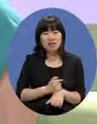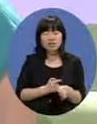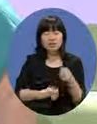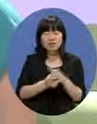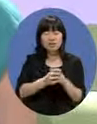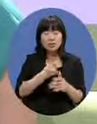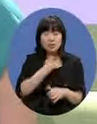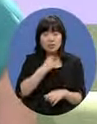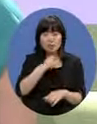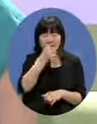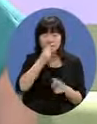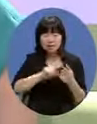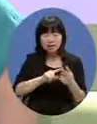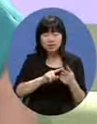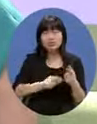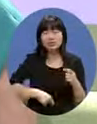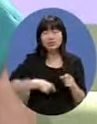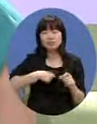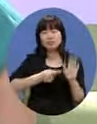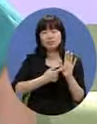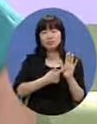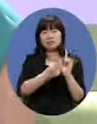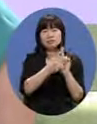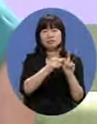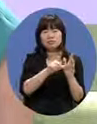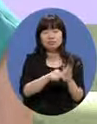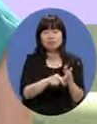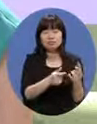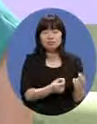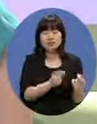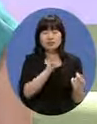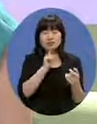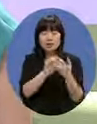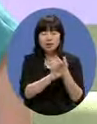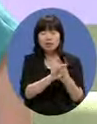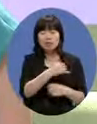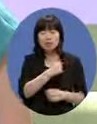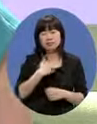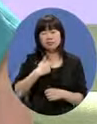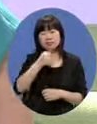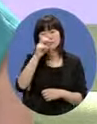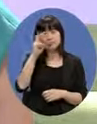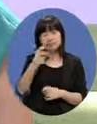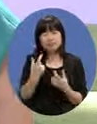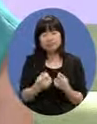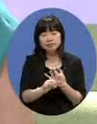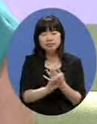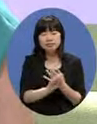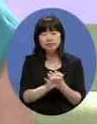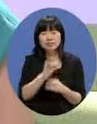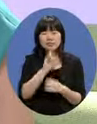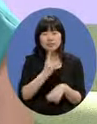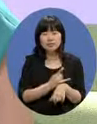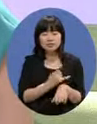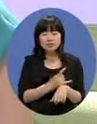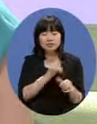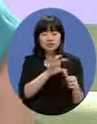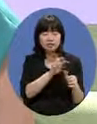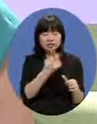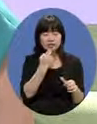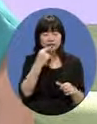그대로 솔직하게 반응해 줄 때 아이는 아 이렇게 말하면 되는구나, 그리고 이렇게 말해도 야단